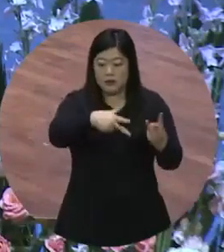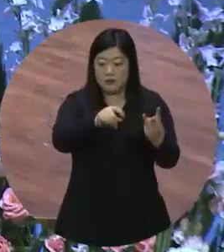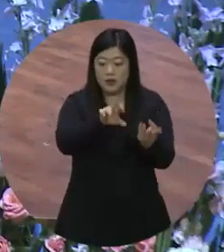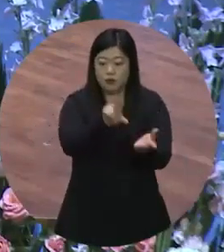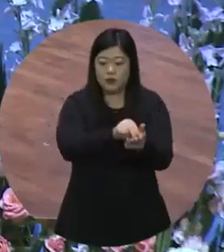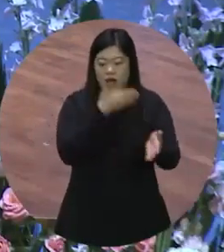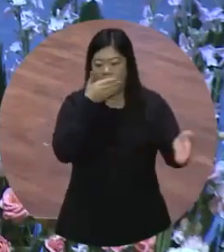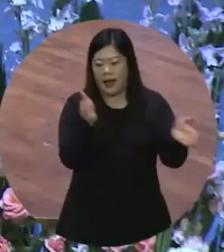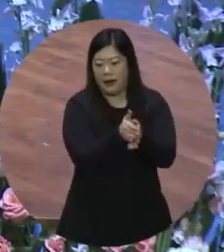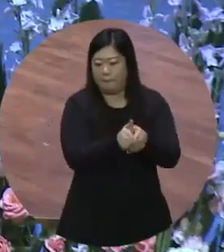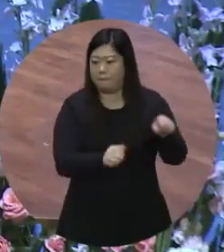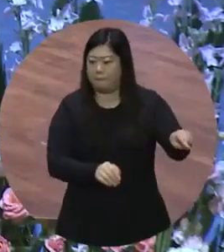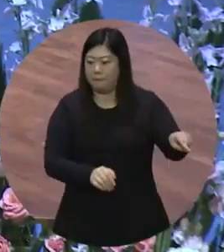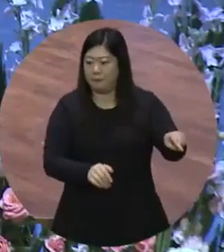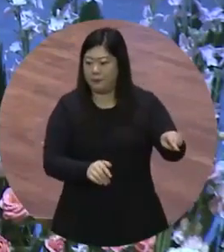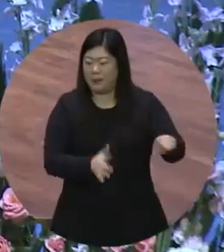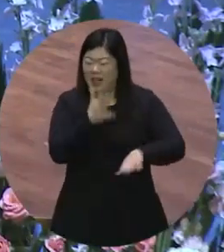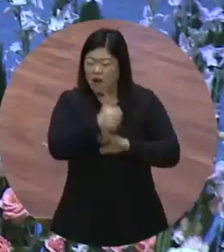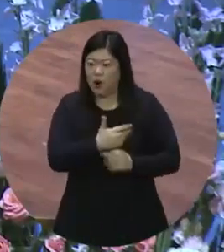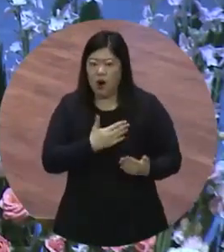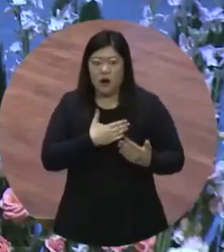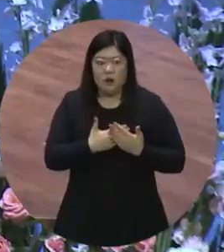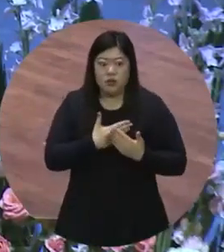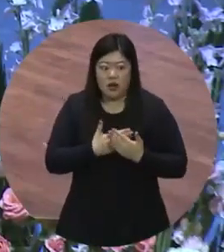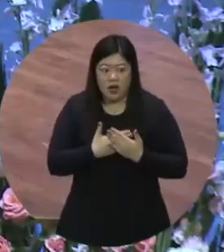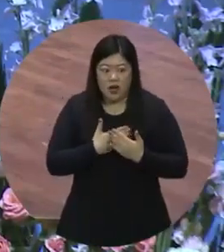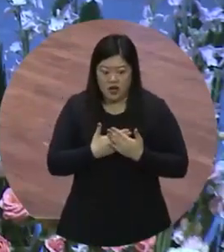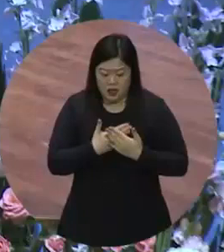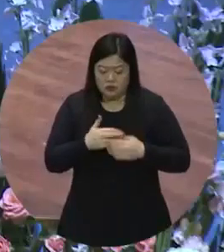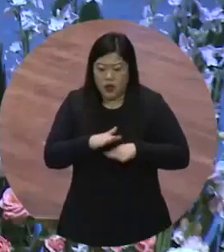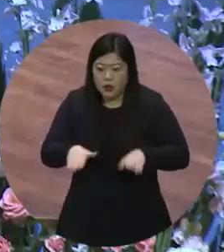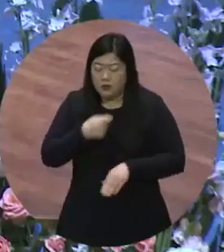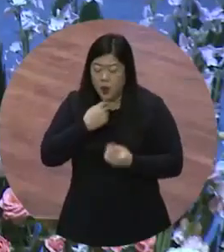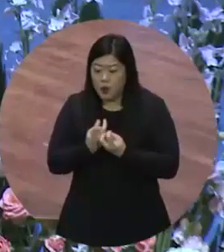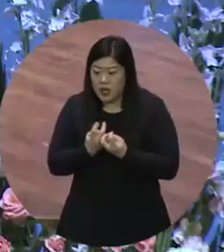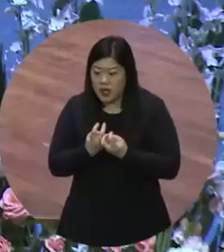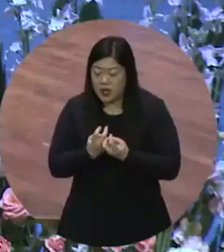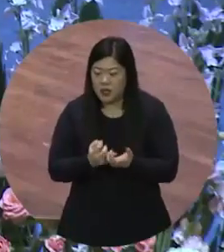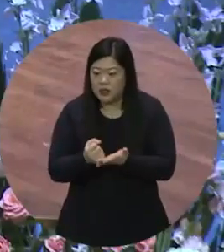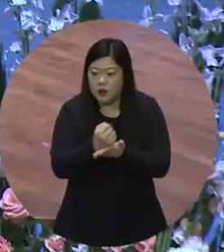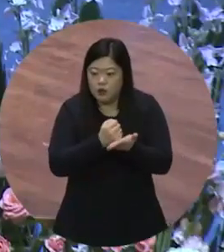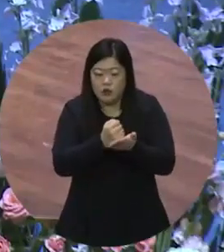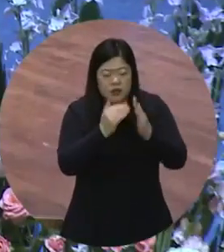찾는 것이 뭐예요? 불안하니까 뭘 찾아요? 무속인 찾아. 너무 불안하니까.